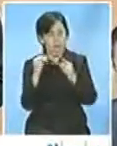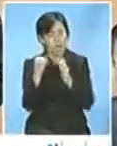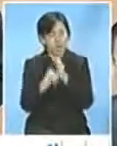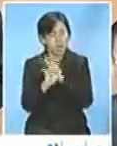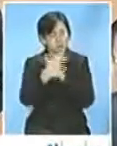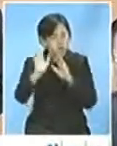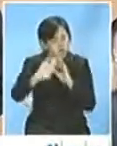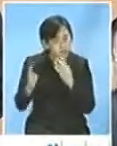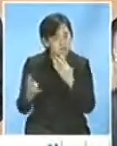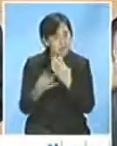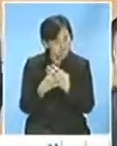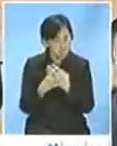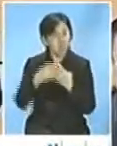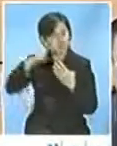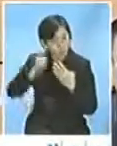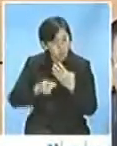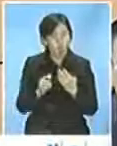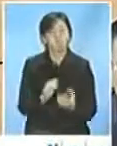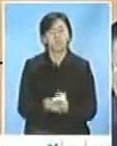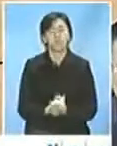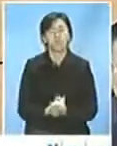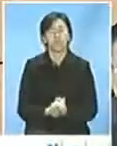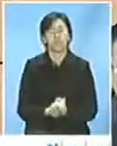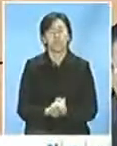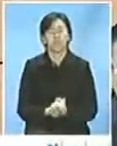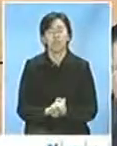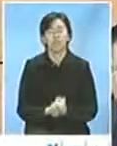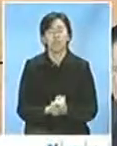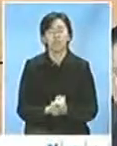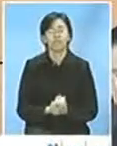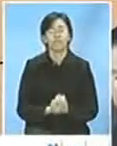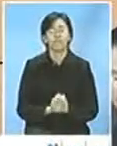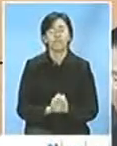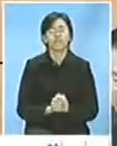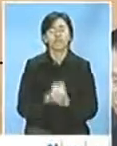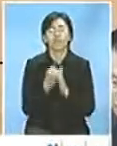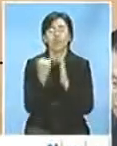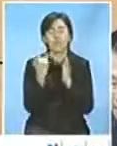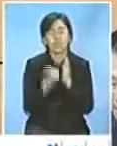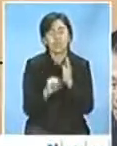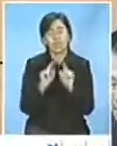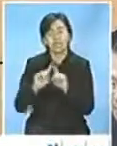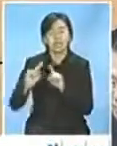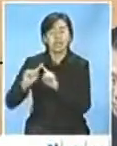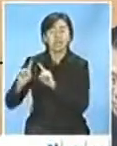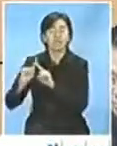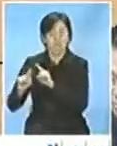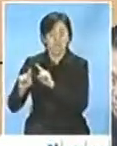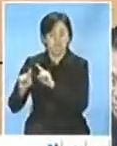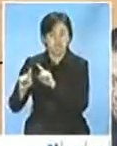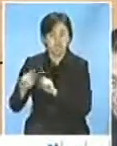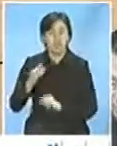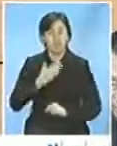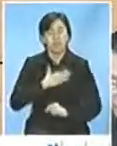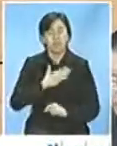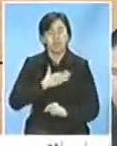นี่เป็นเงื่อนไขท่านประธานครับความผิดเหล่านี้เป็นความผิด